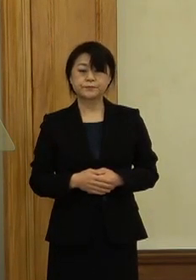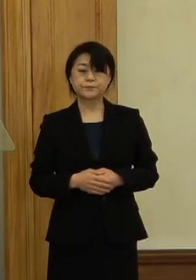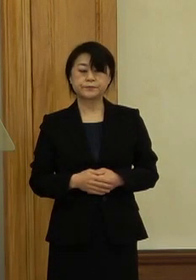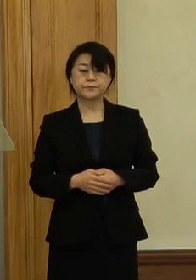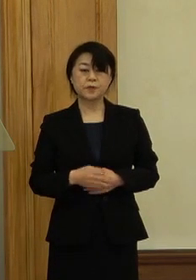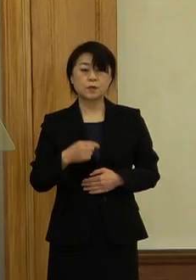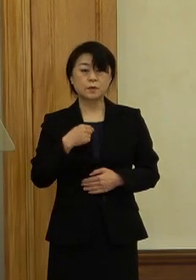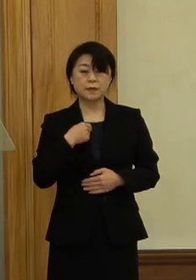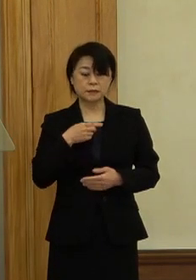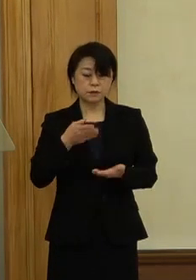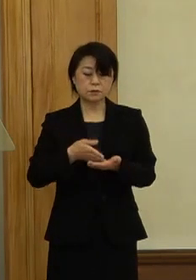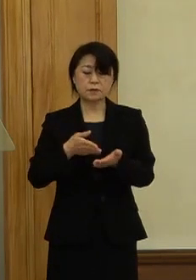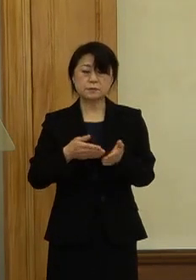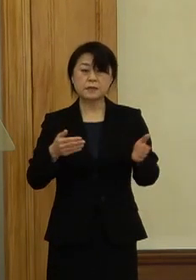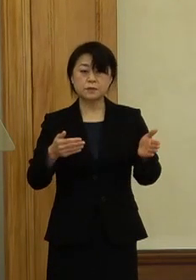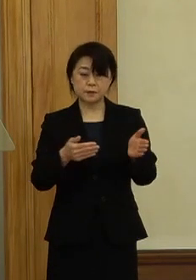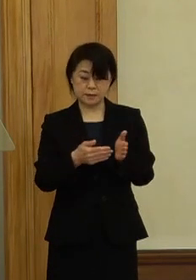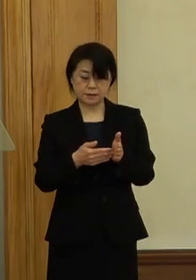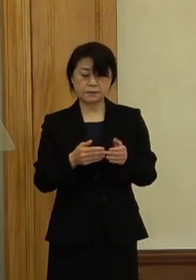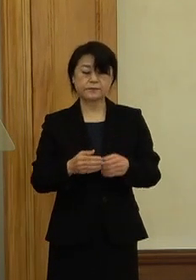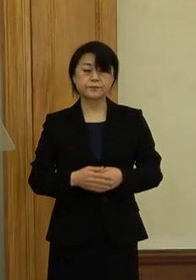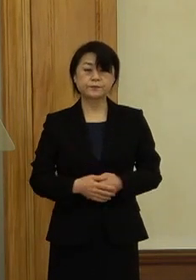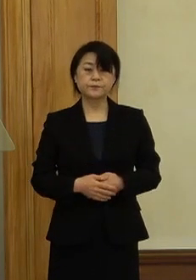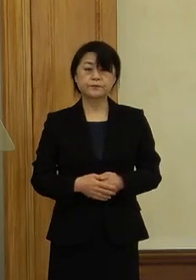冒頭私からの説明は以上となります。